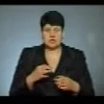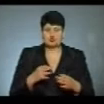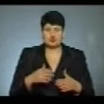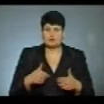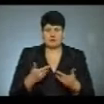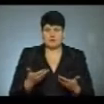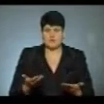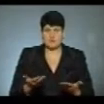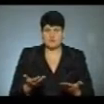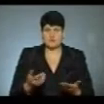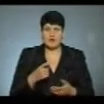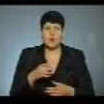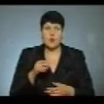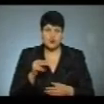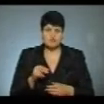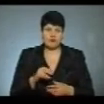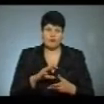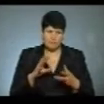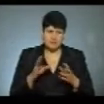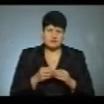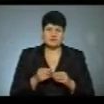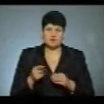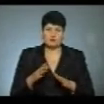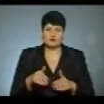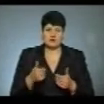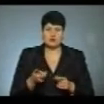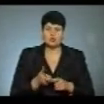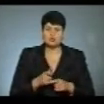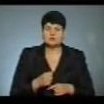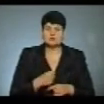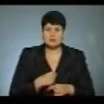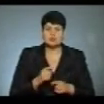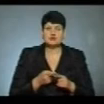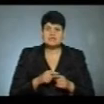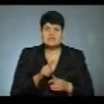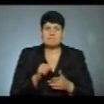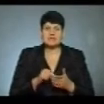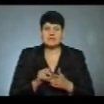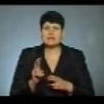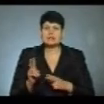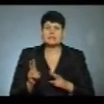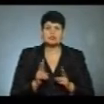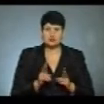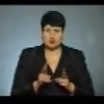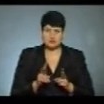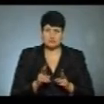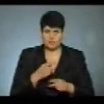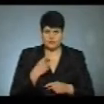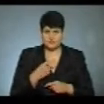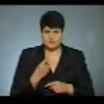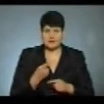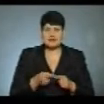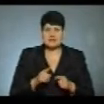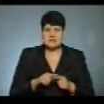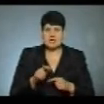давали. Хоч, в принципі, по Тернополю дають. Дуже прикро, що отакі питання хтось зацікавлений розкривати. Це